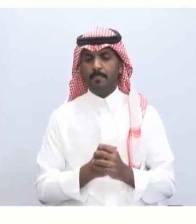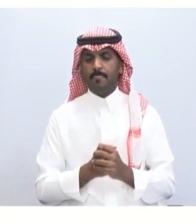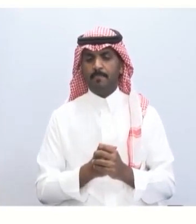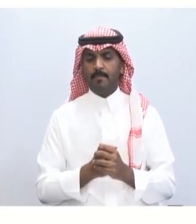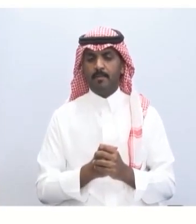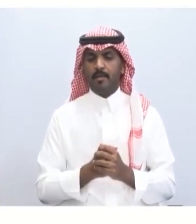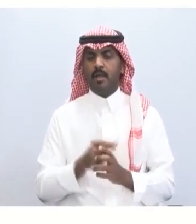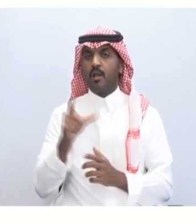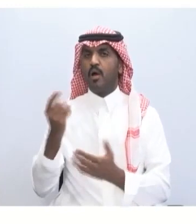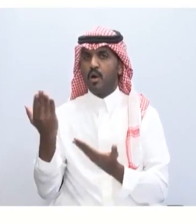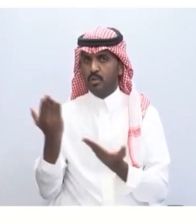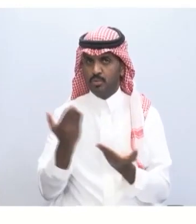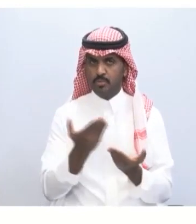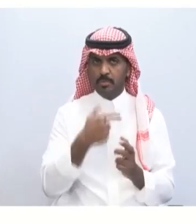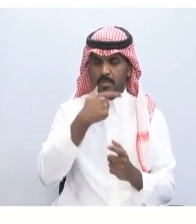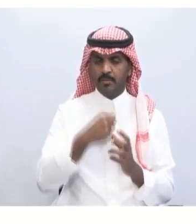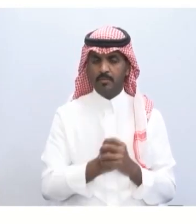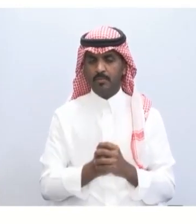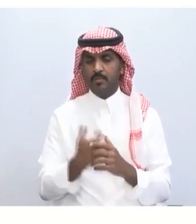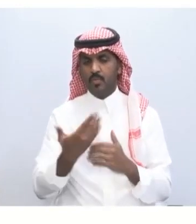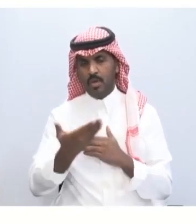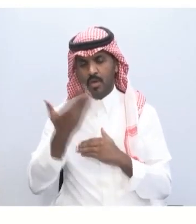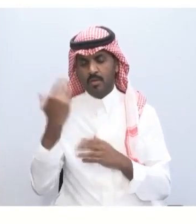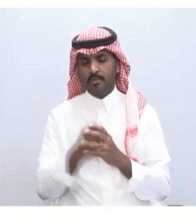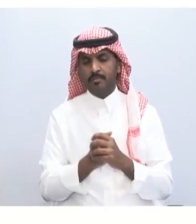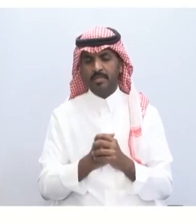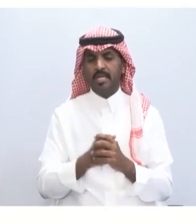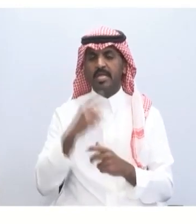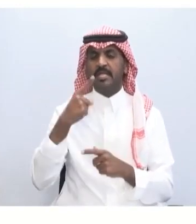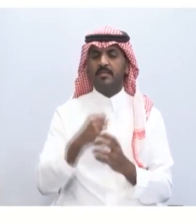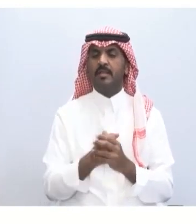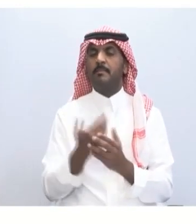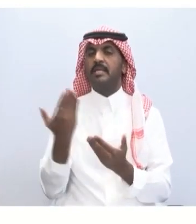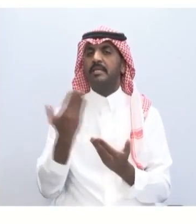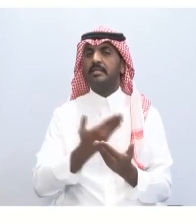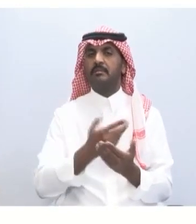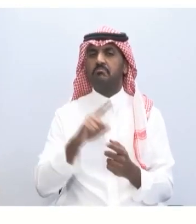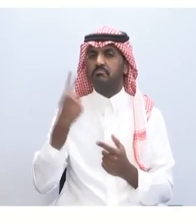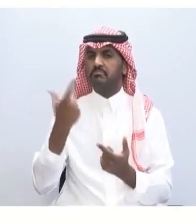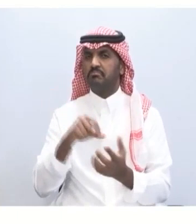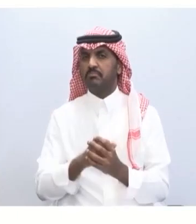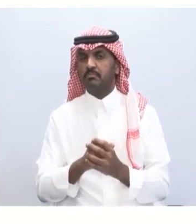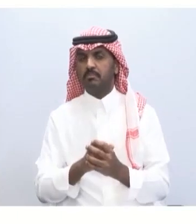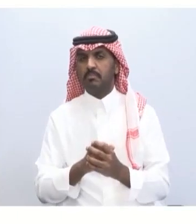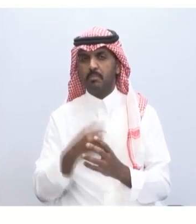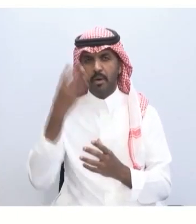واخبار القادمين منها حيث كان يتحدث الى من ياتي من